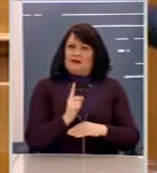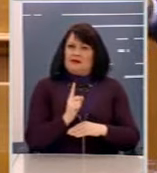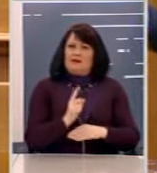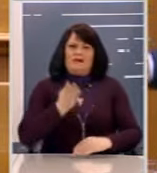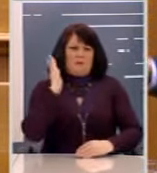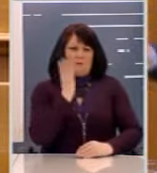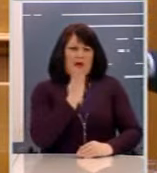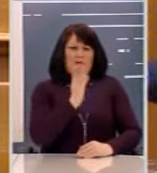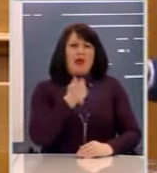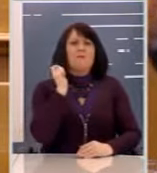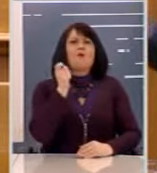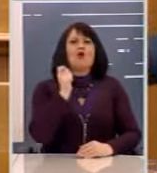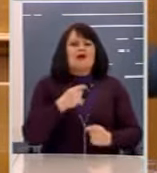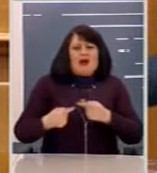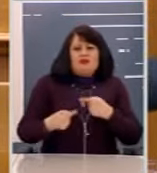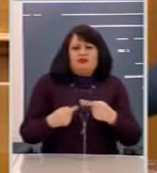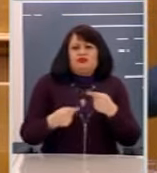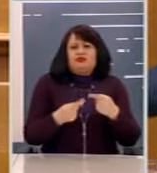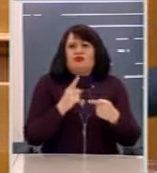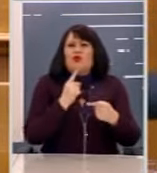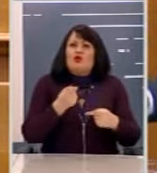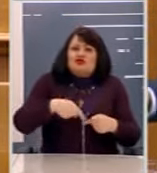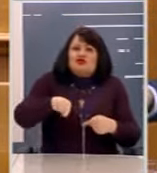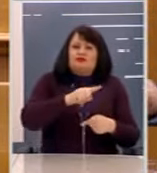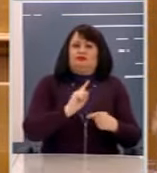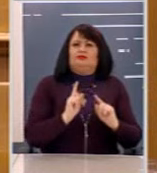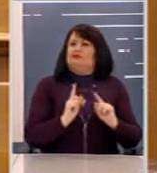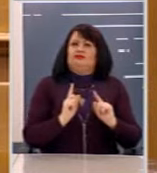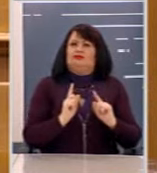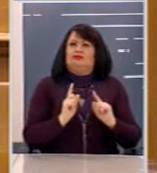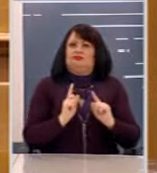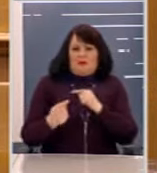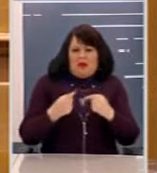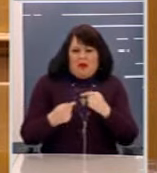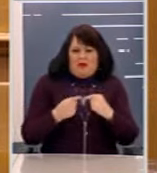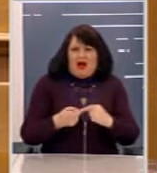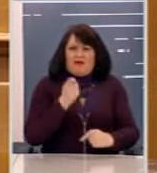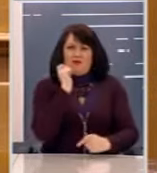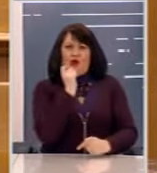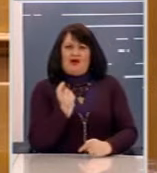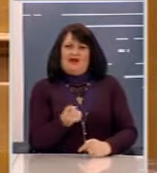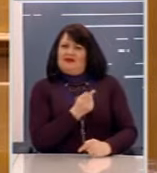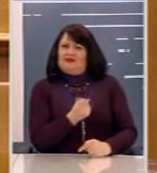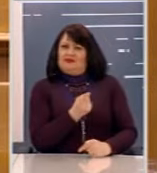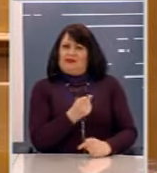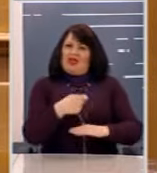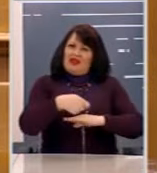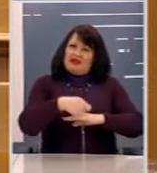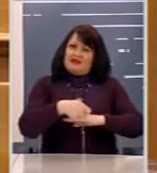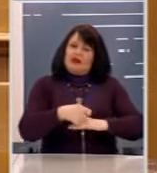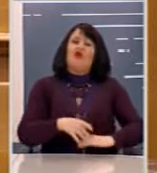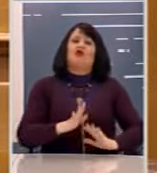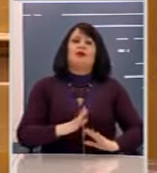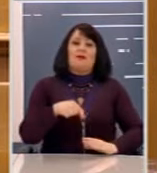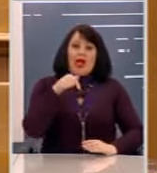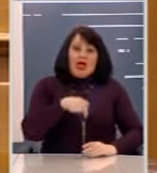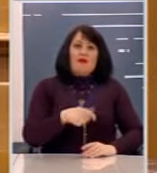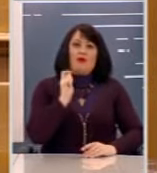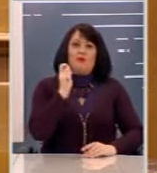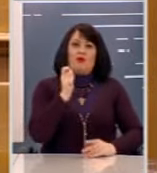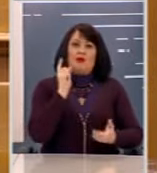ποινικοποιώντας την πολιτική αντιπαράθεση όπως κάνουν άλλοι. Πήραμε μια πολιτική πρωτοβουλία με